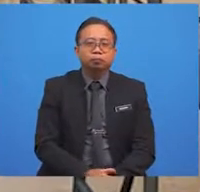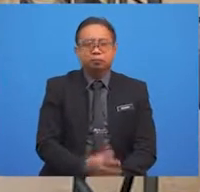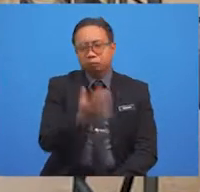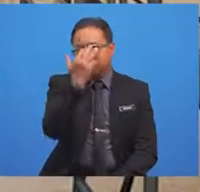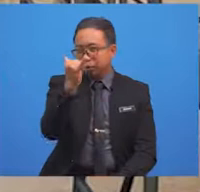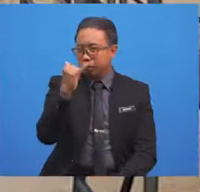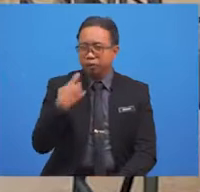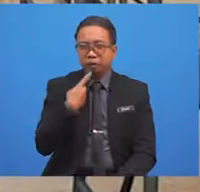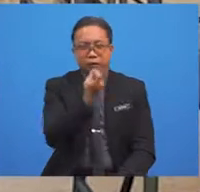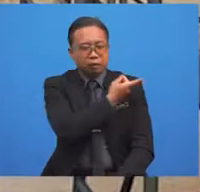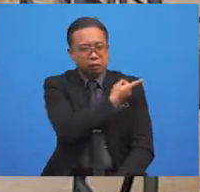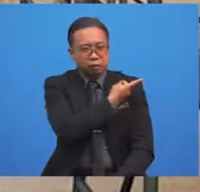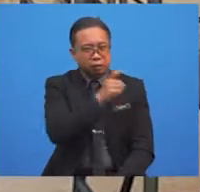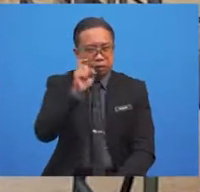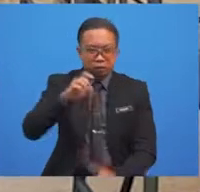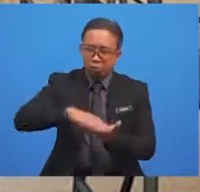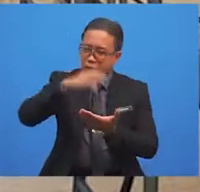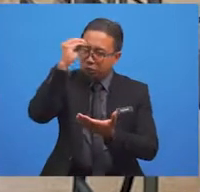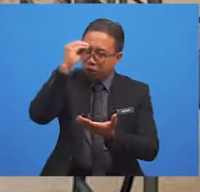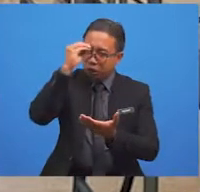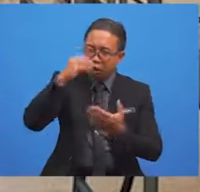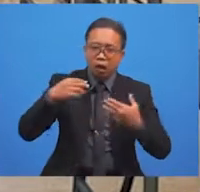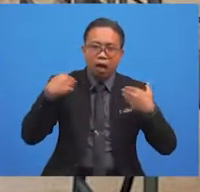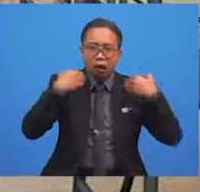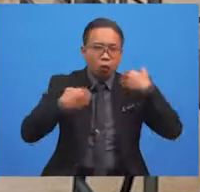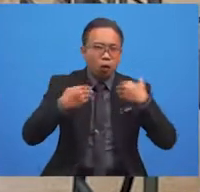Kenapa kita perlu mempelajari hidupan liar ini?